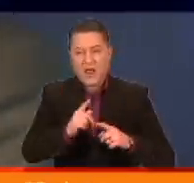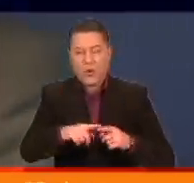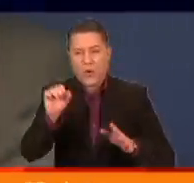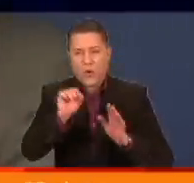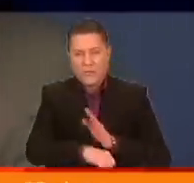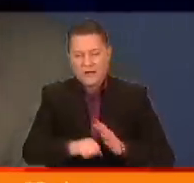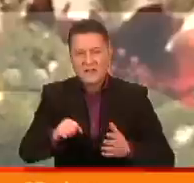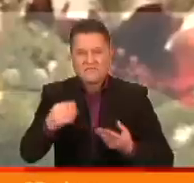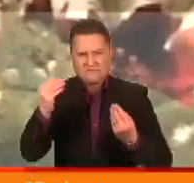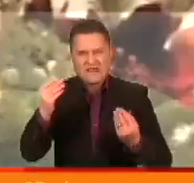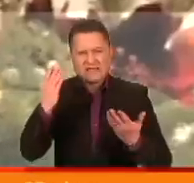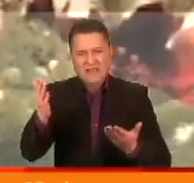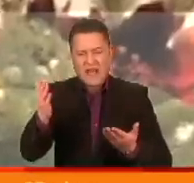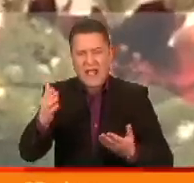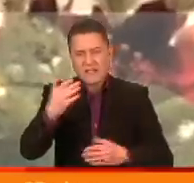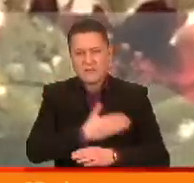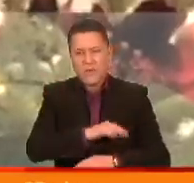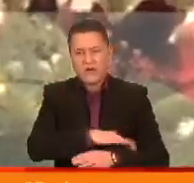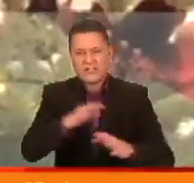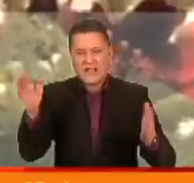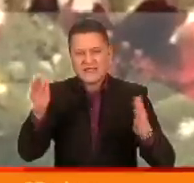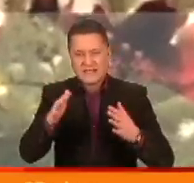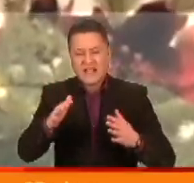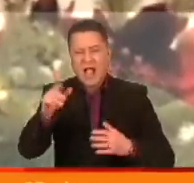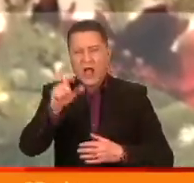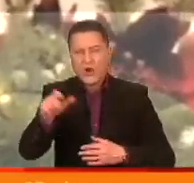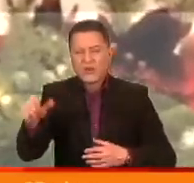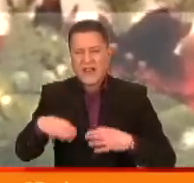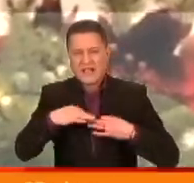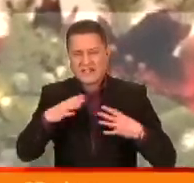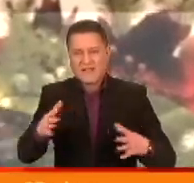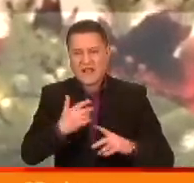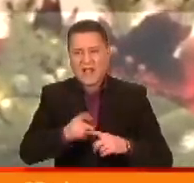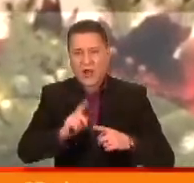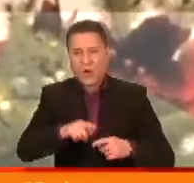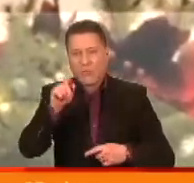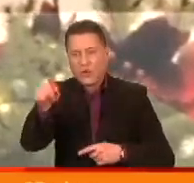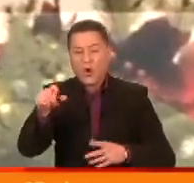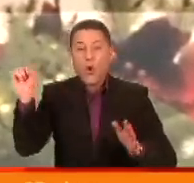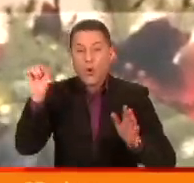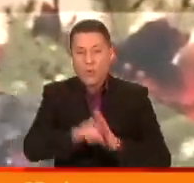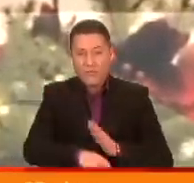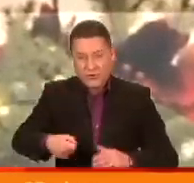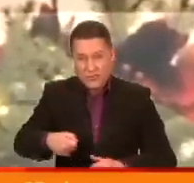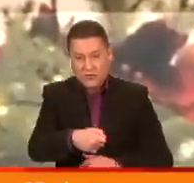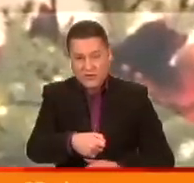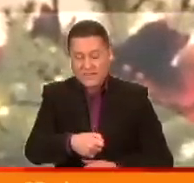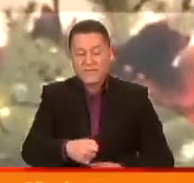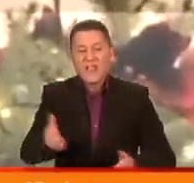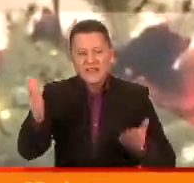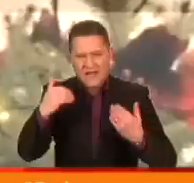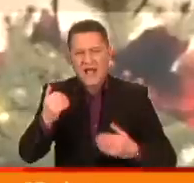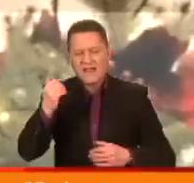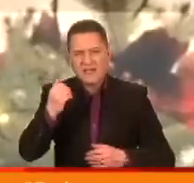взірець іншої Польщі. Скликає людей на свято, на якому його вб'ють. Сердечно вас запрошую. Давайте